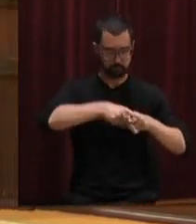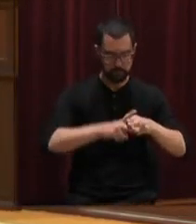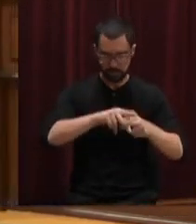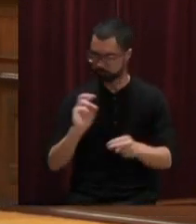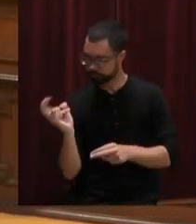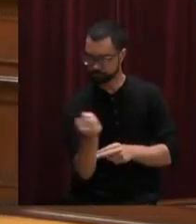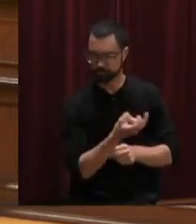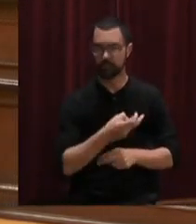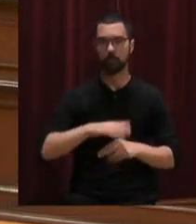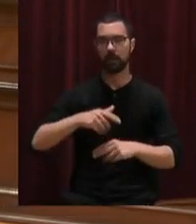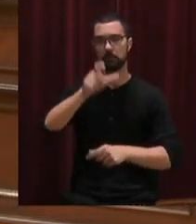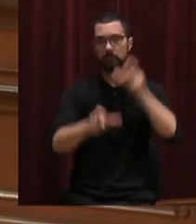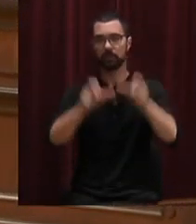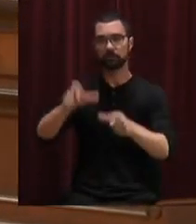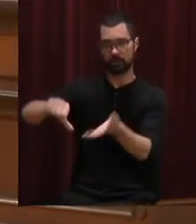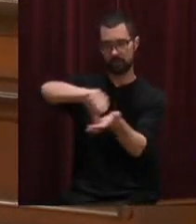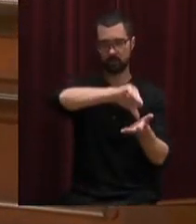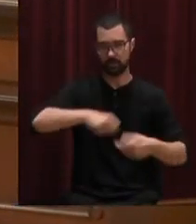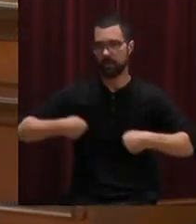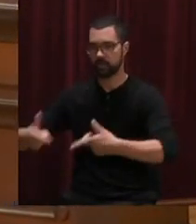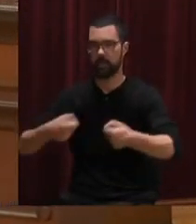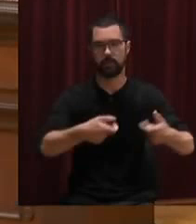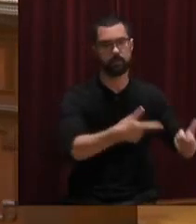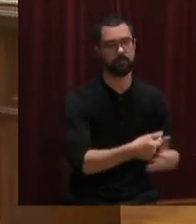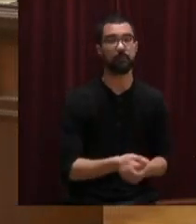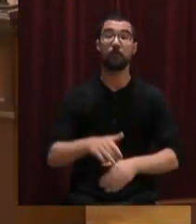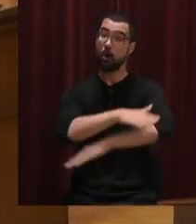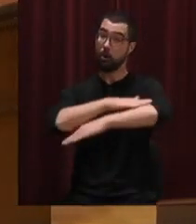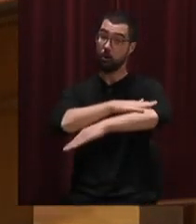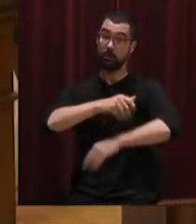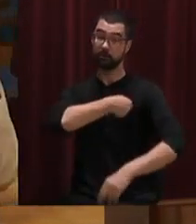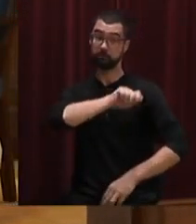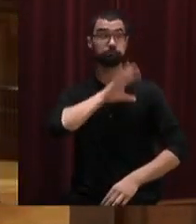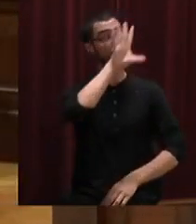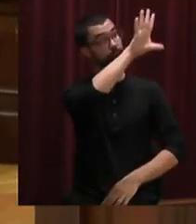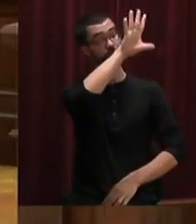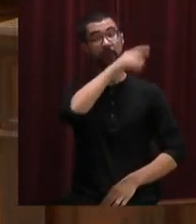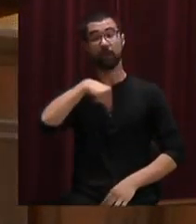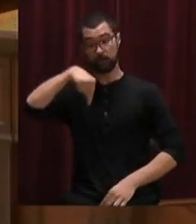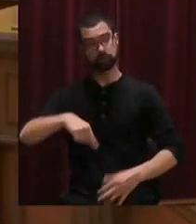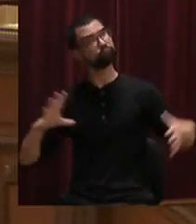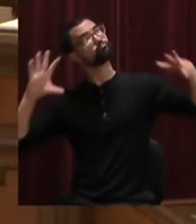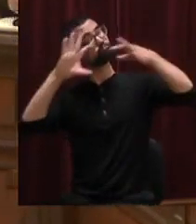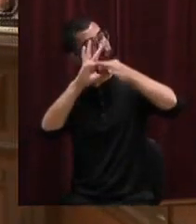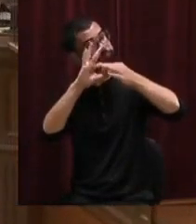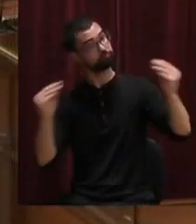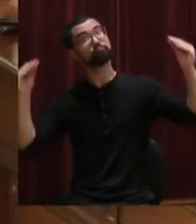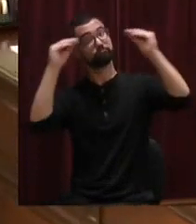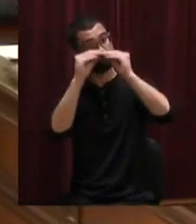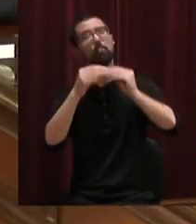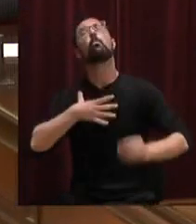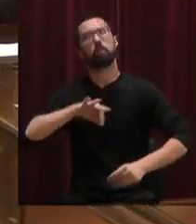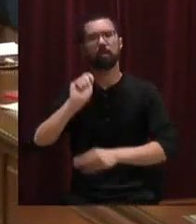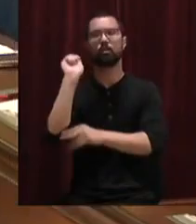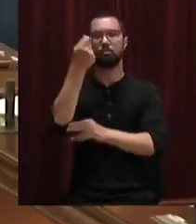ciutadans i ciutadanes mereixen. Només amb un govern de l'Estat compromès i en sintonia com l'actual s'aconsegueixen fites com la recuperació